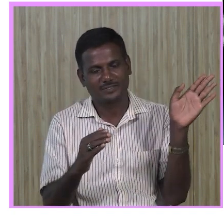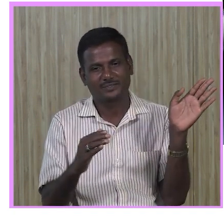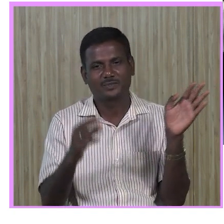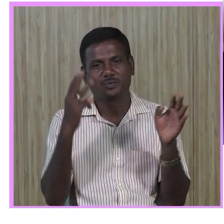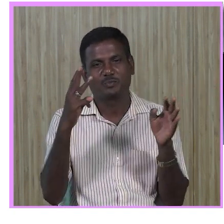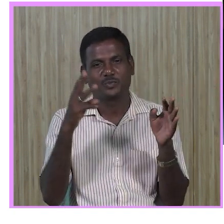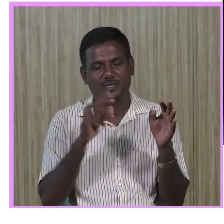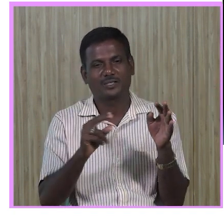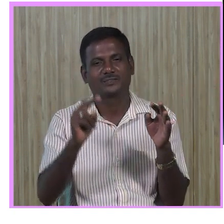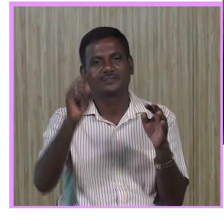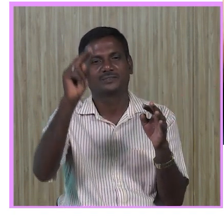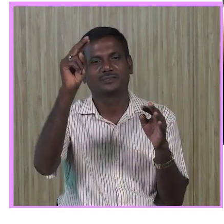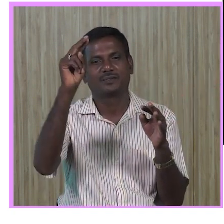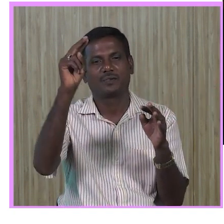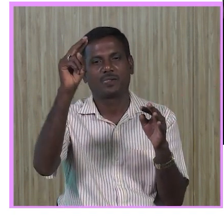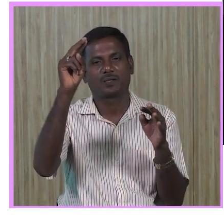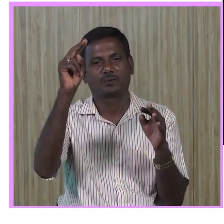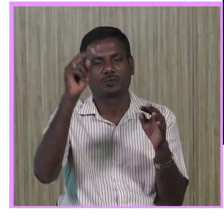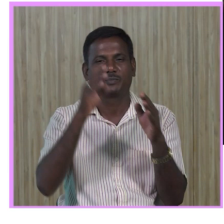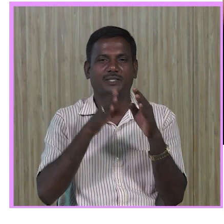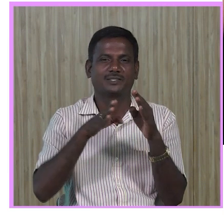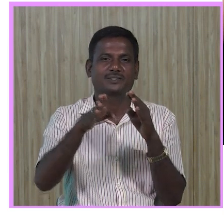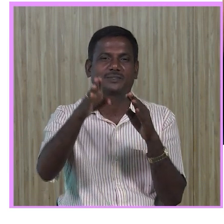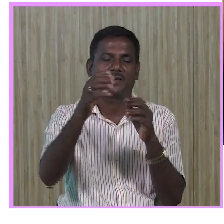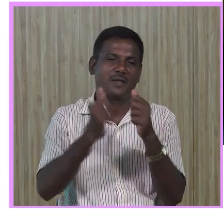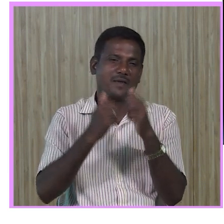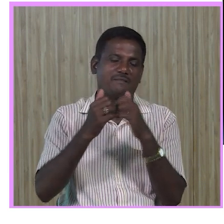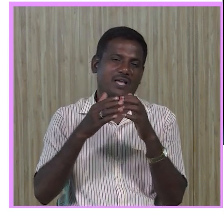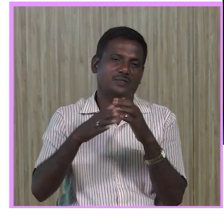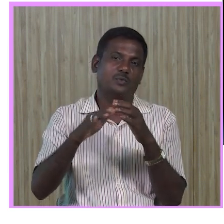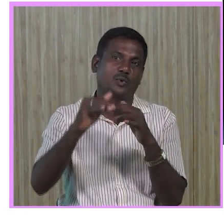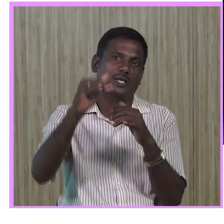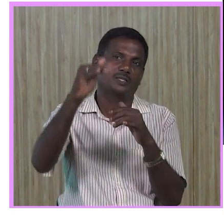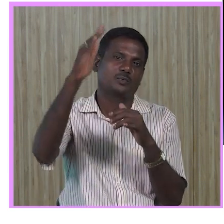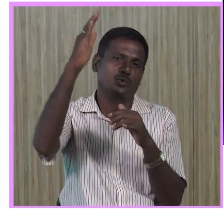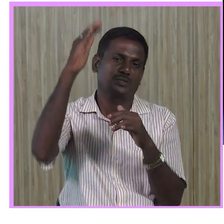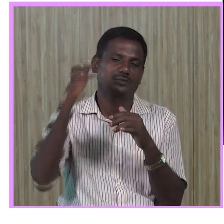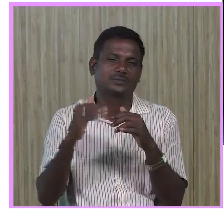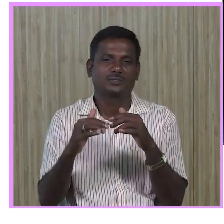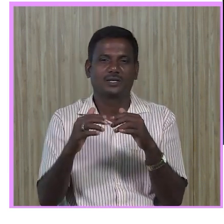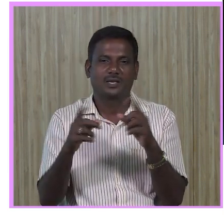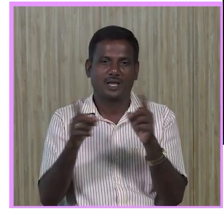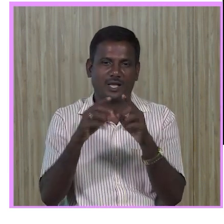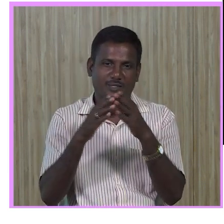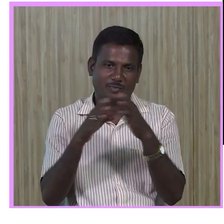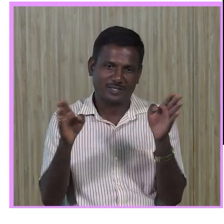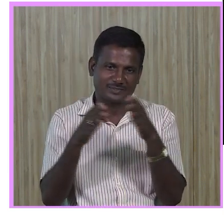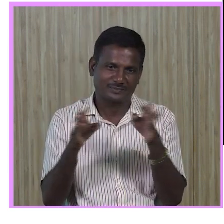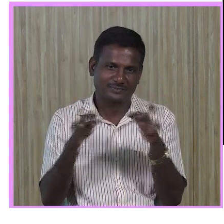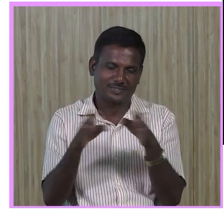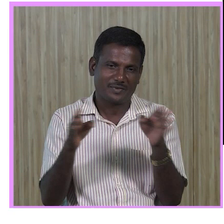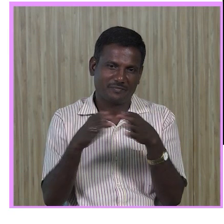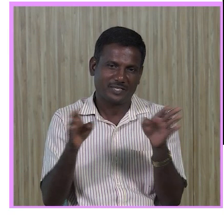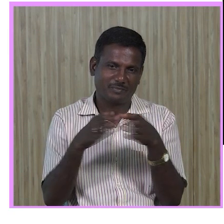விலகுகின்றது. அதுவும் ஒரு குறிப்பிட்ட திசையில் குறிப்பிட்ட வேகத்தில் குறிப்பிட்ட உயரத்துக்கு சென்ற பிறகு அந்த பகுதியும்